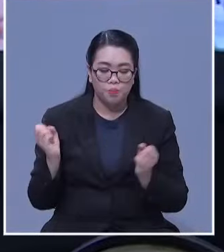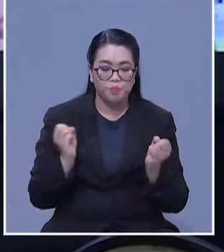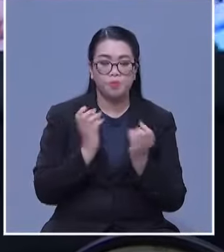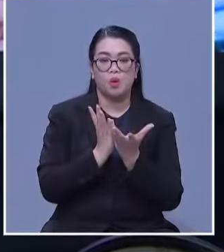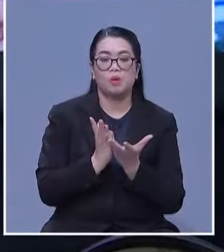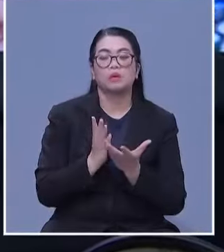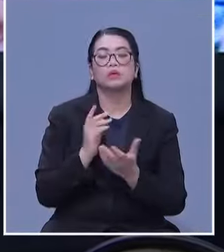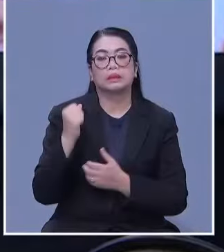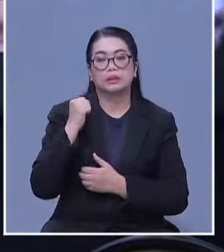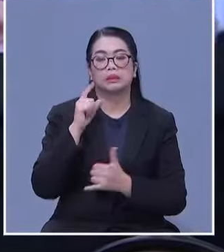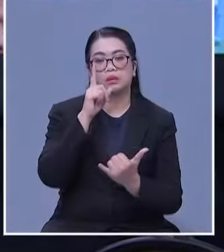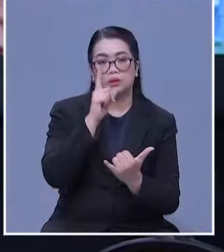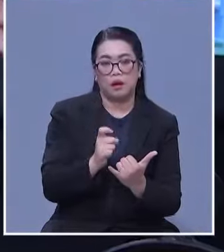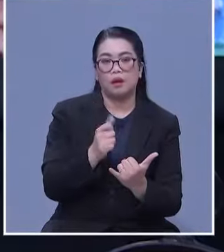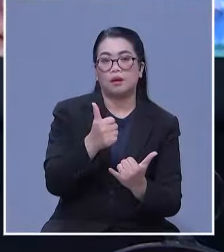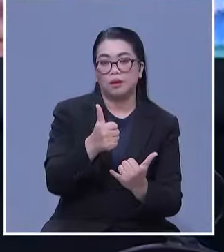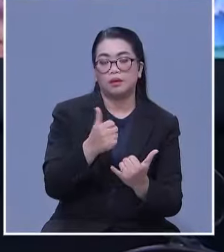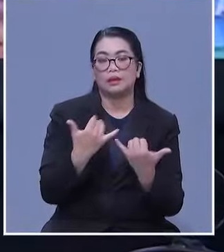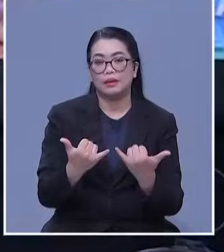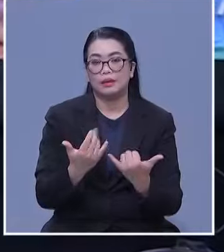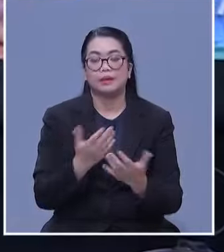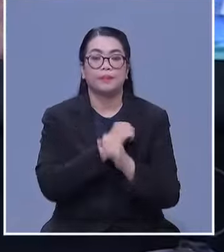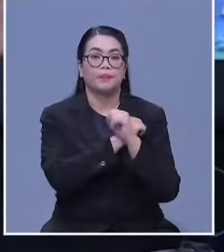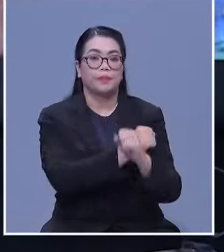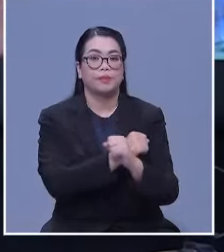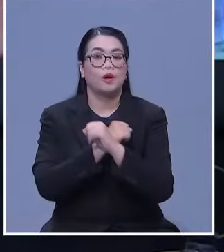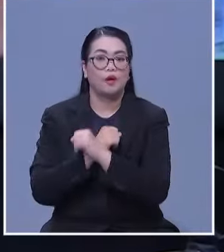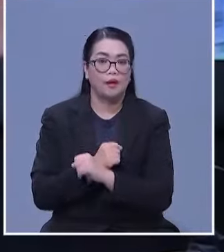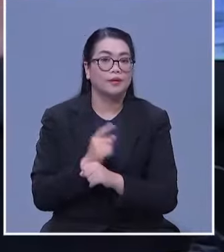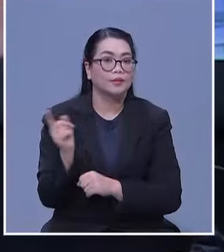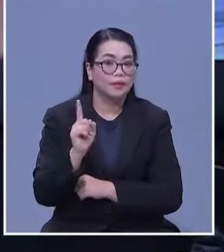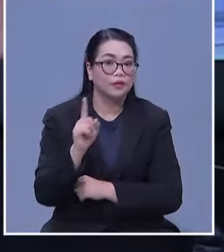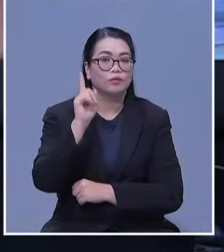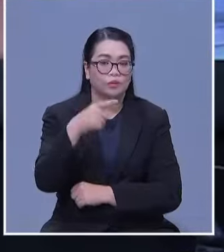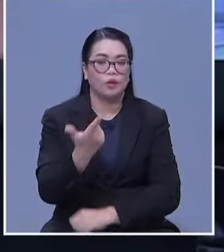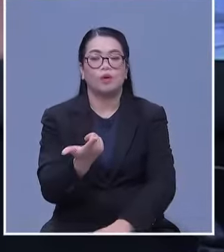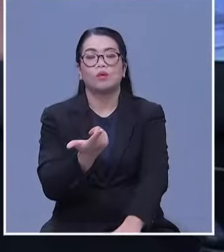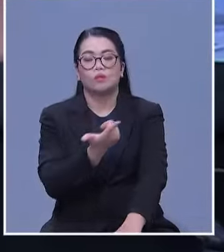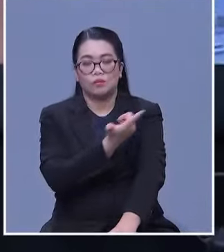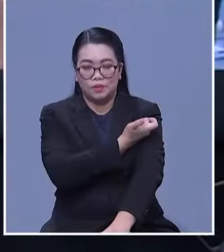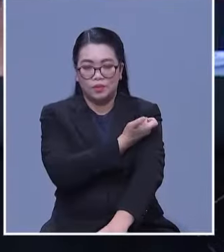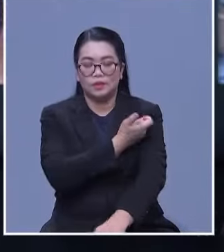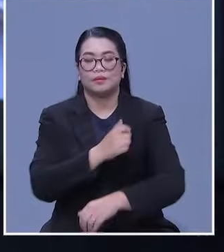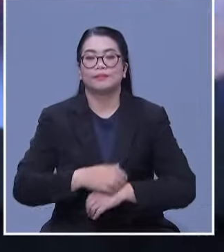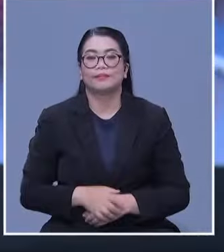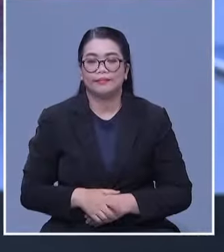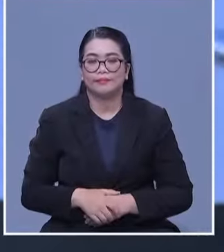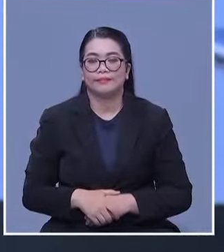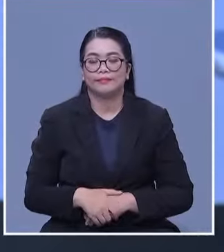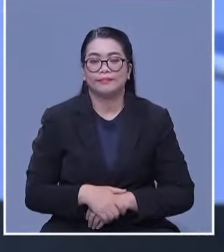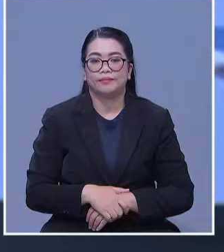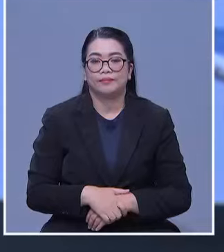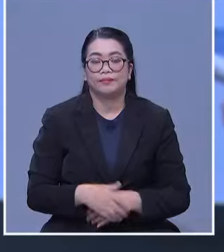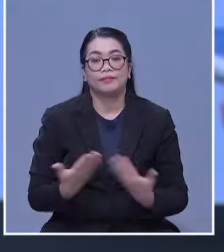รุนแรงจนถึงขั้นเสียชีวิตได้ดังนั้นเกราะป้องกันที่ดีที่สุดก็คือการฉีดวัคซีนเรื่องก็เลยอยู่ตรง